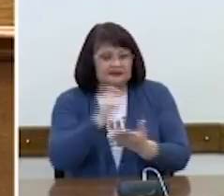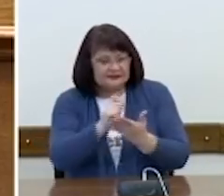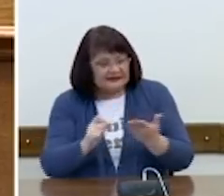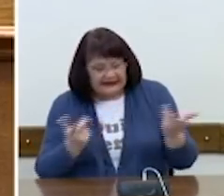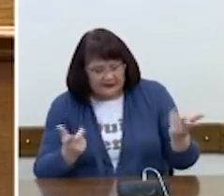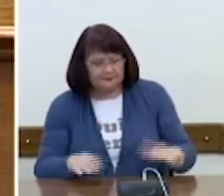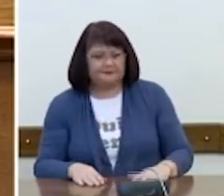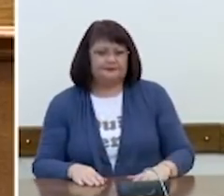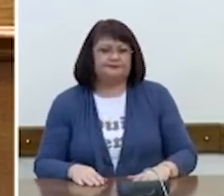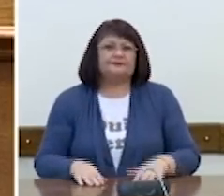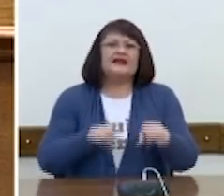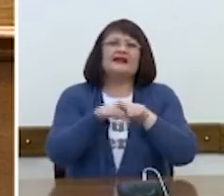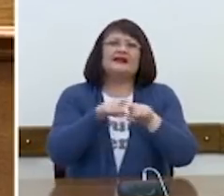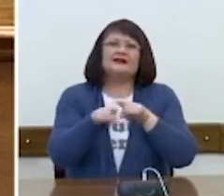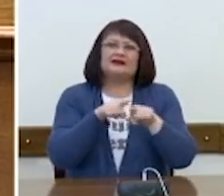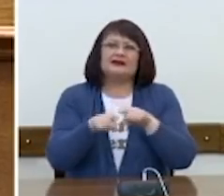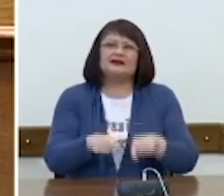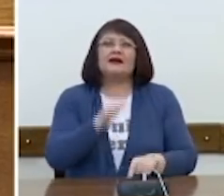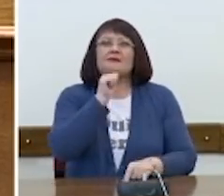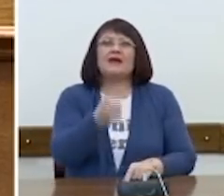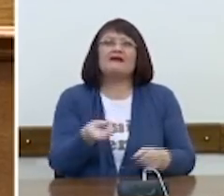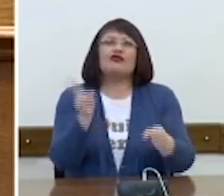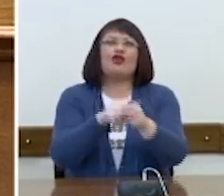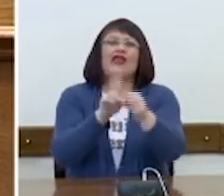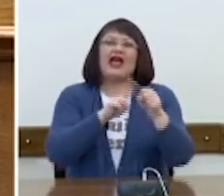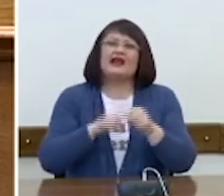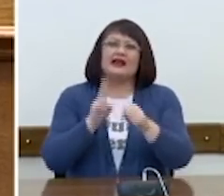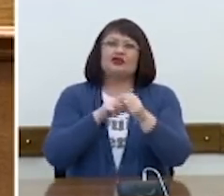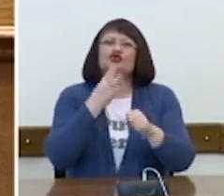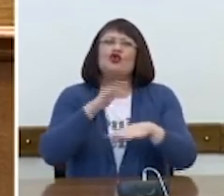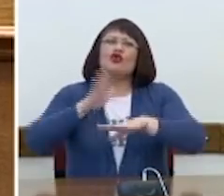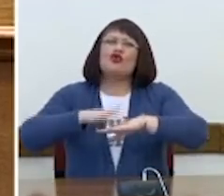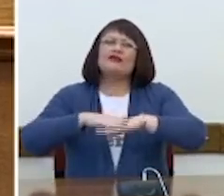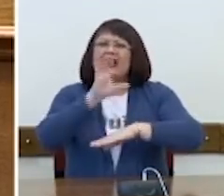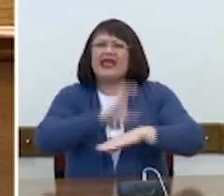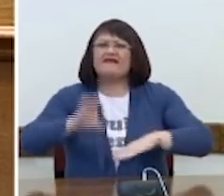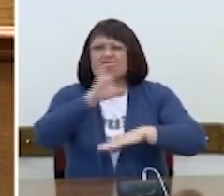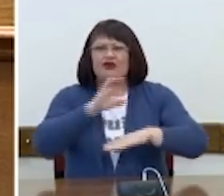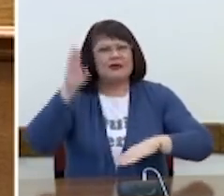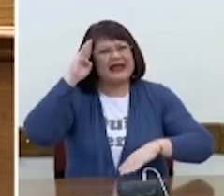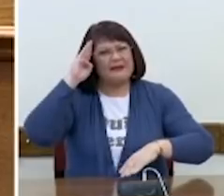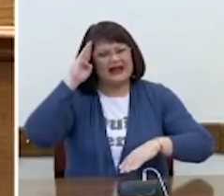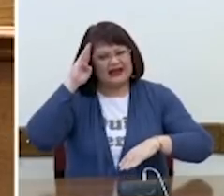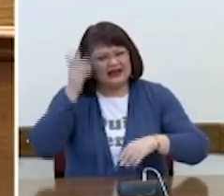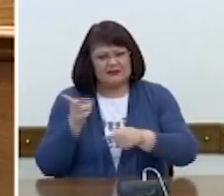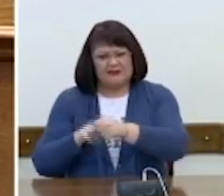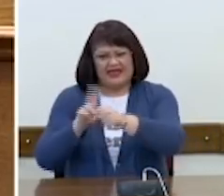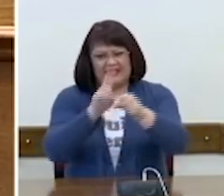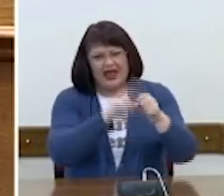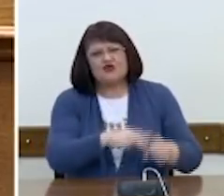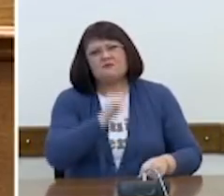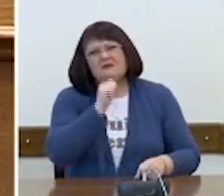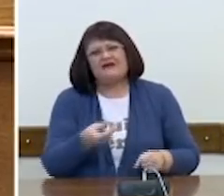Σχετικά με την παραγωγή του μαύρου θανάτου από τις πολεμικές βιομηχανίες στην Ευρώπη και τη ΣΥΠΑ, θα ήθελα να διηγηθώ το εξής